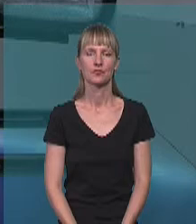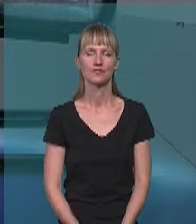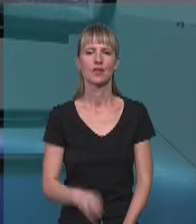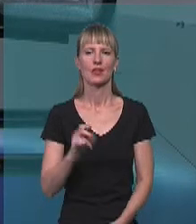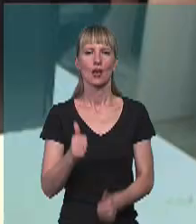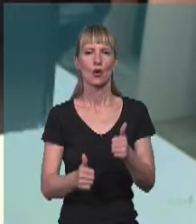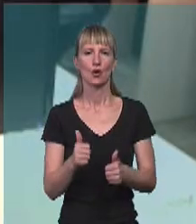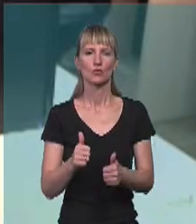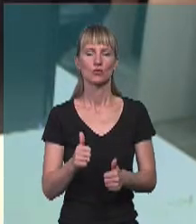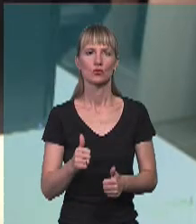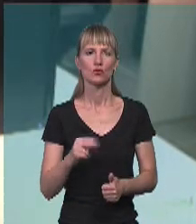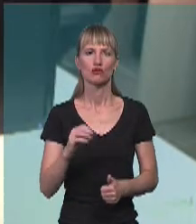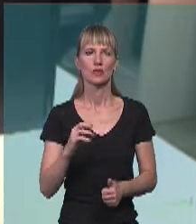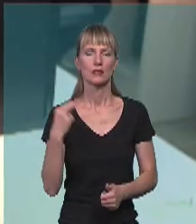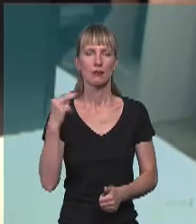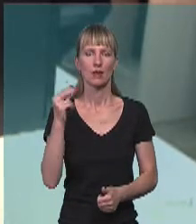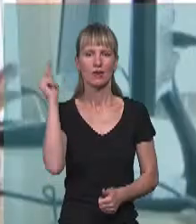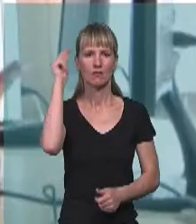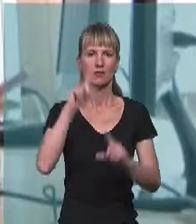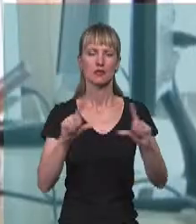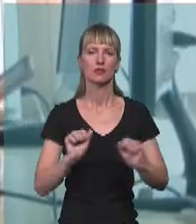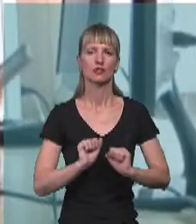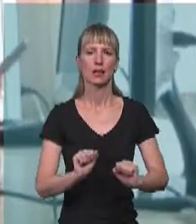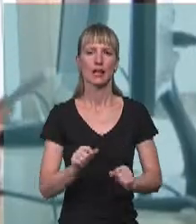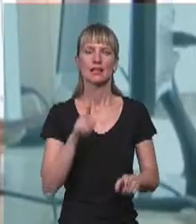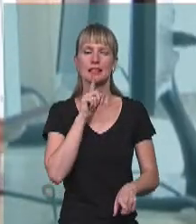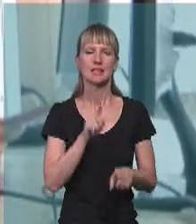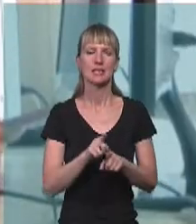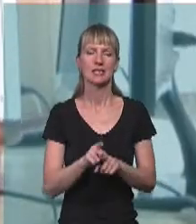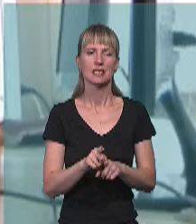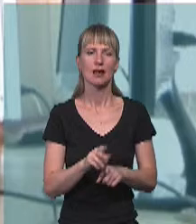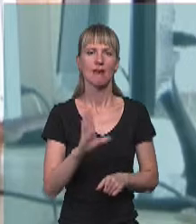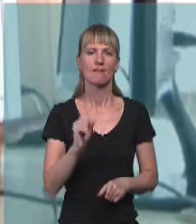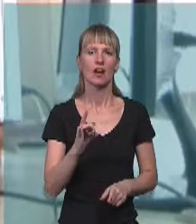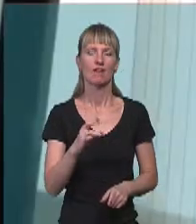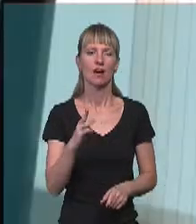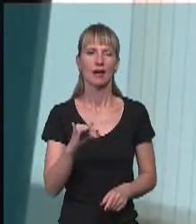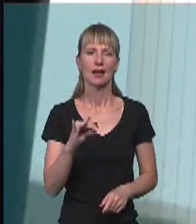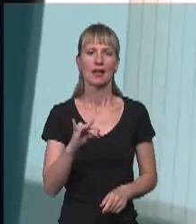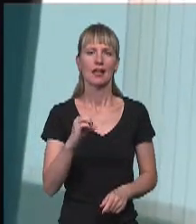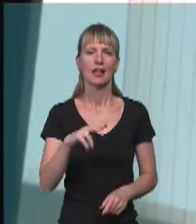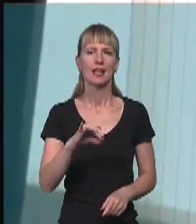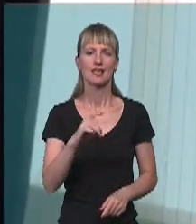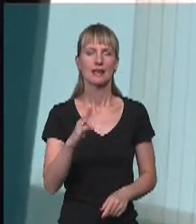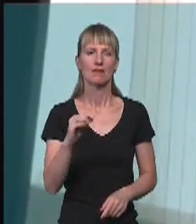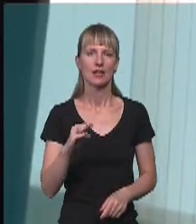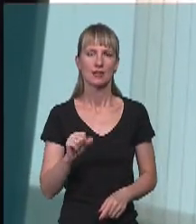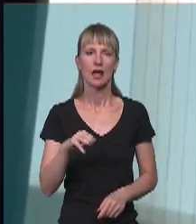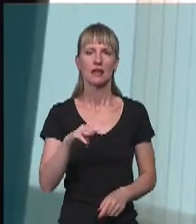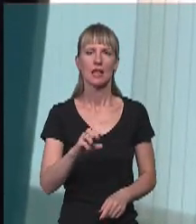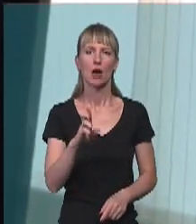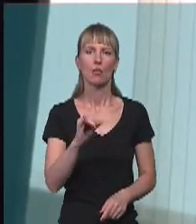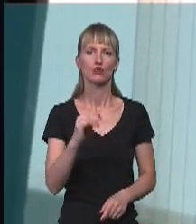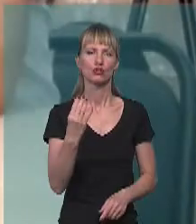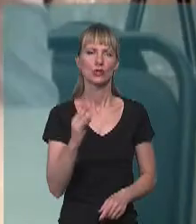На конкурсі «Честь запорізьких навчальних закладів» відстоювали сестри Варвара і Параскева Овчаренко, Єлизавета Еренбург і Ольга Табунщик. Вони